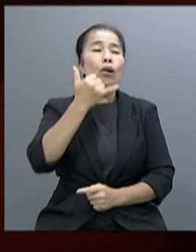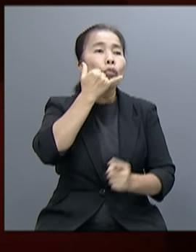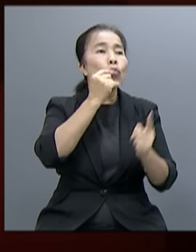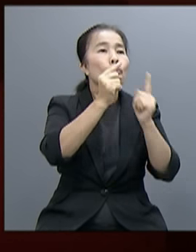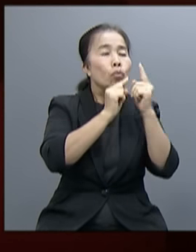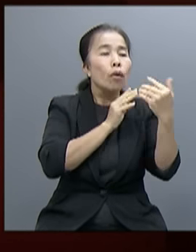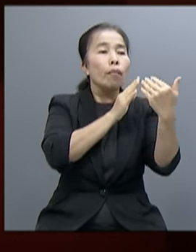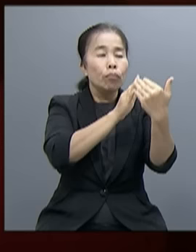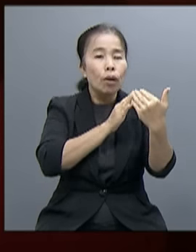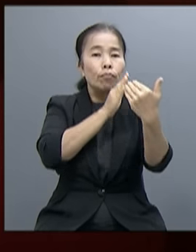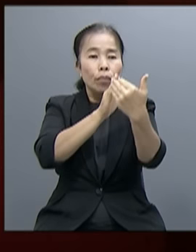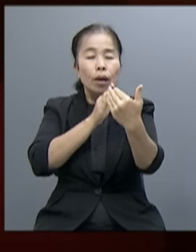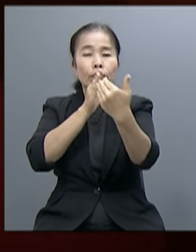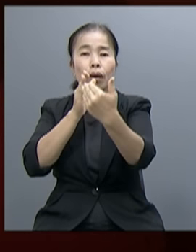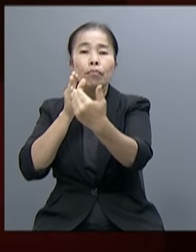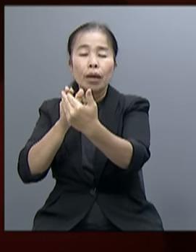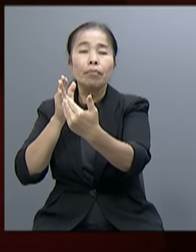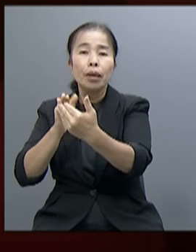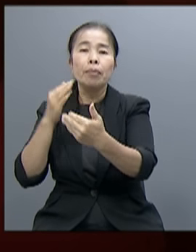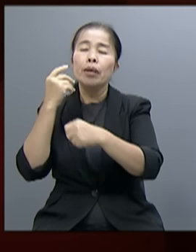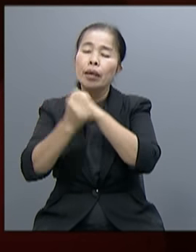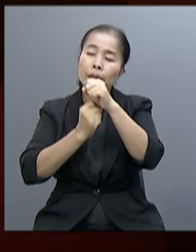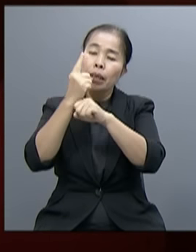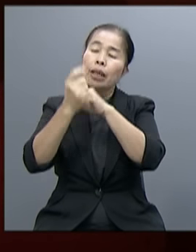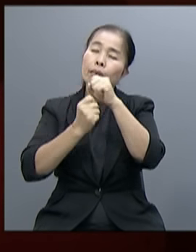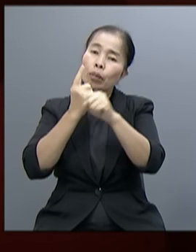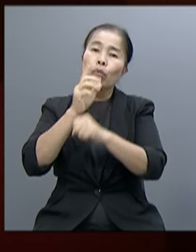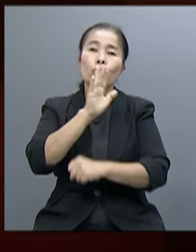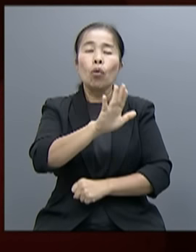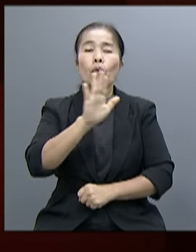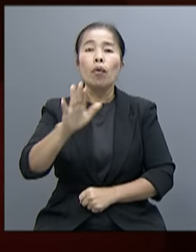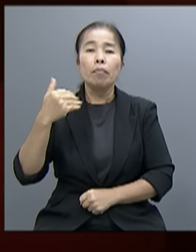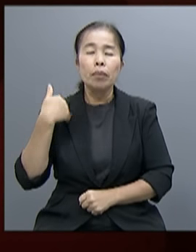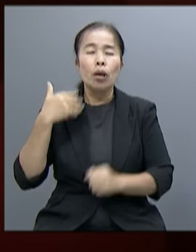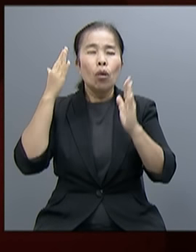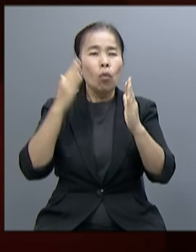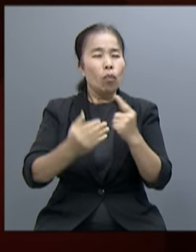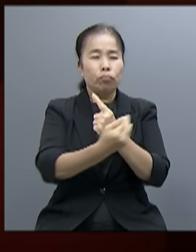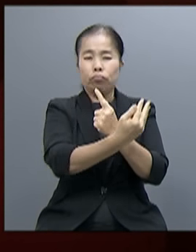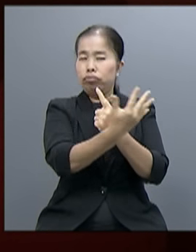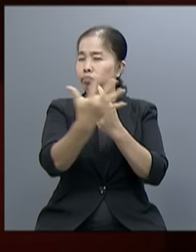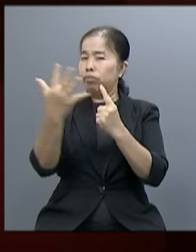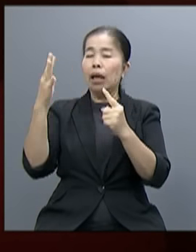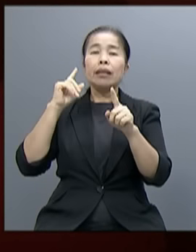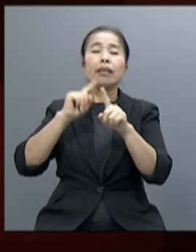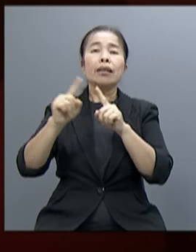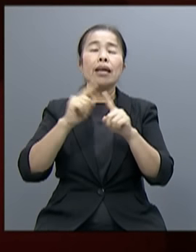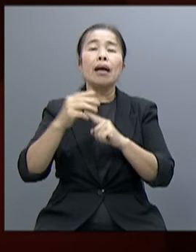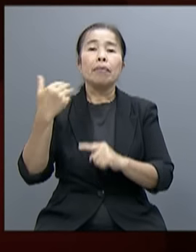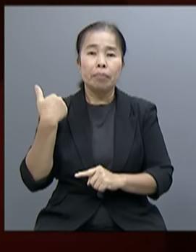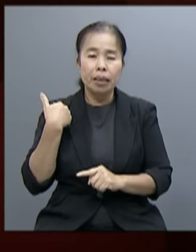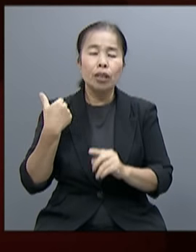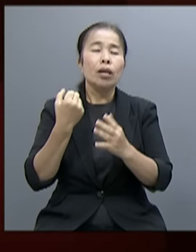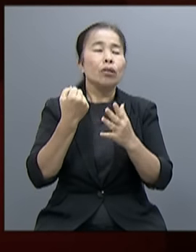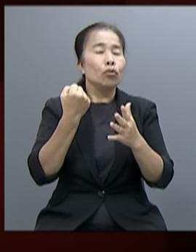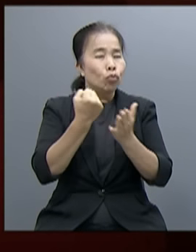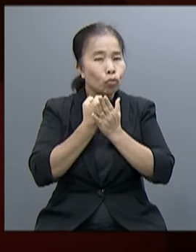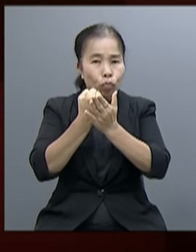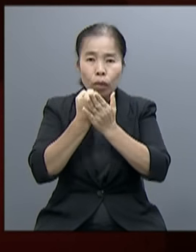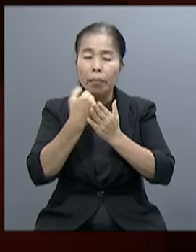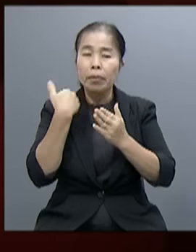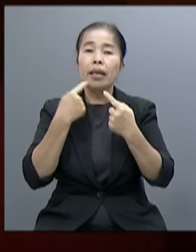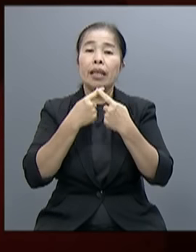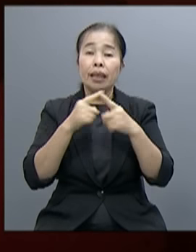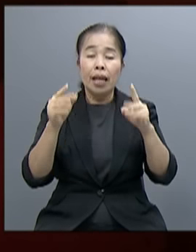มุ้งอยู่ในแต่ละปีอยู่แล้วเพราะฉะนั้นมันก็จะมีหลายคนเข้าไปเกี่ยวข้องแต่ว่าสุดท้ายแล้วเนี่ยมัน